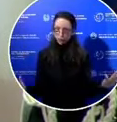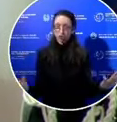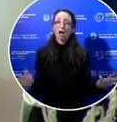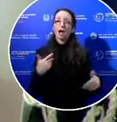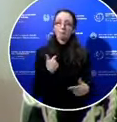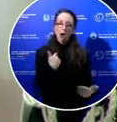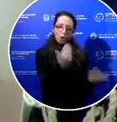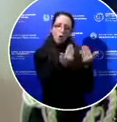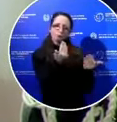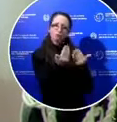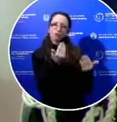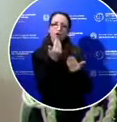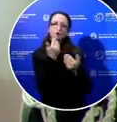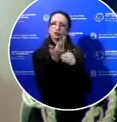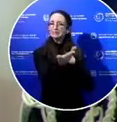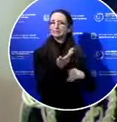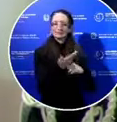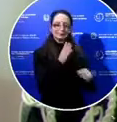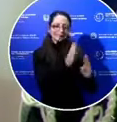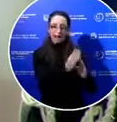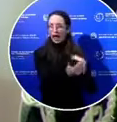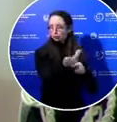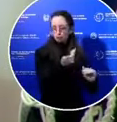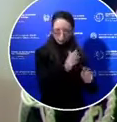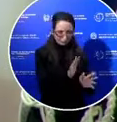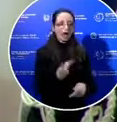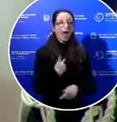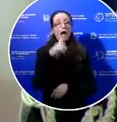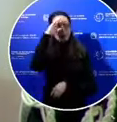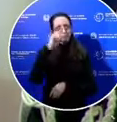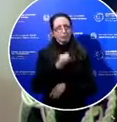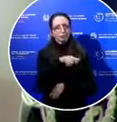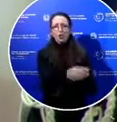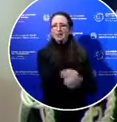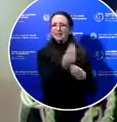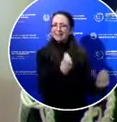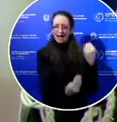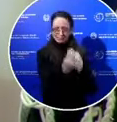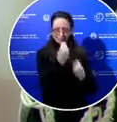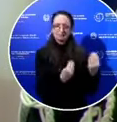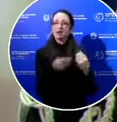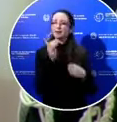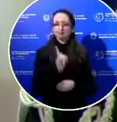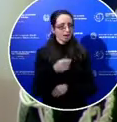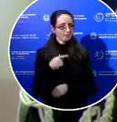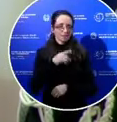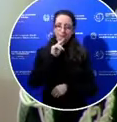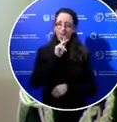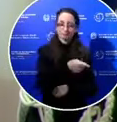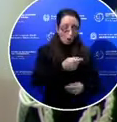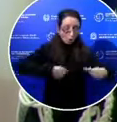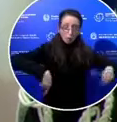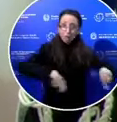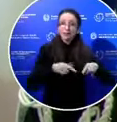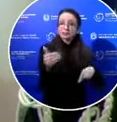a capire quali fossero le loro richieste irrinunciabili e a cui tutta questa conferenza deve dare risposte, non